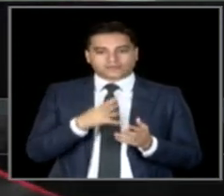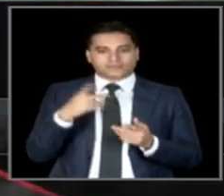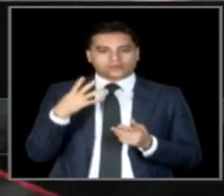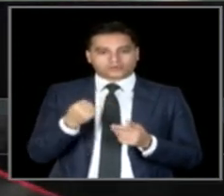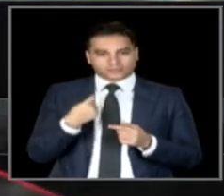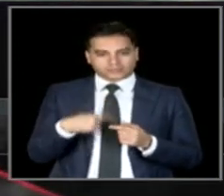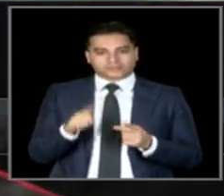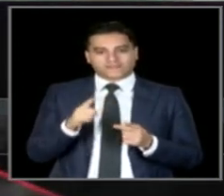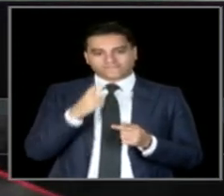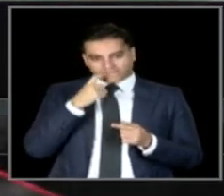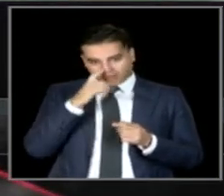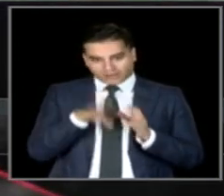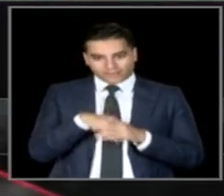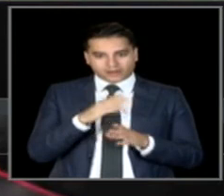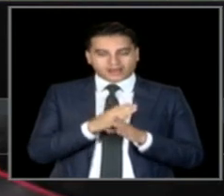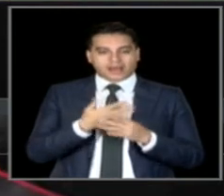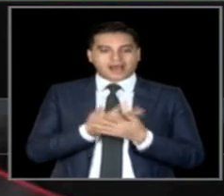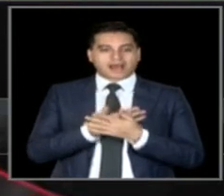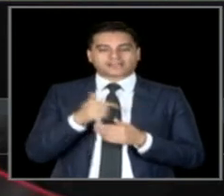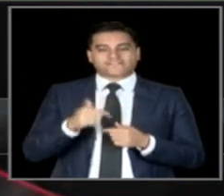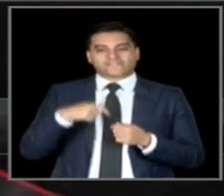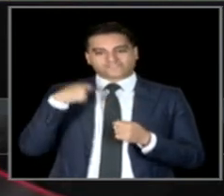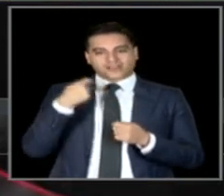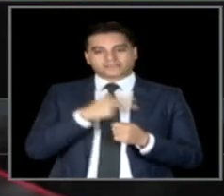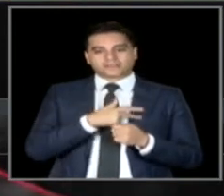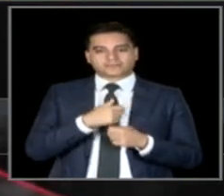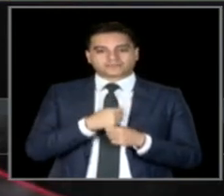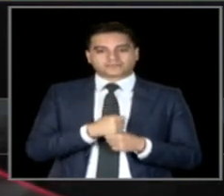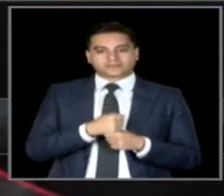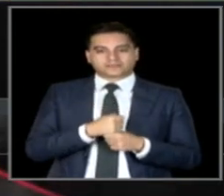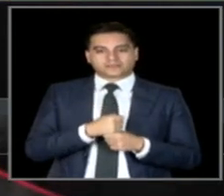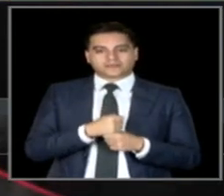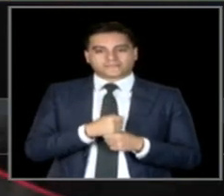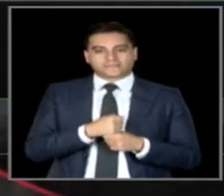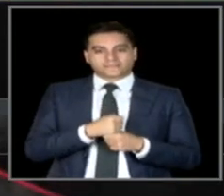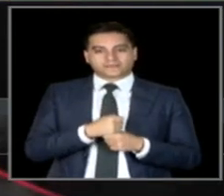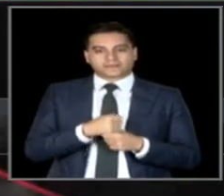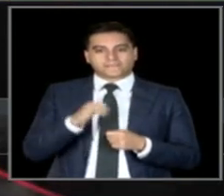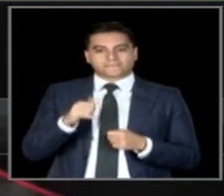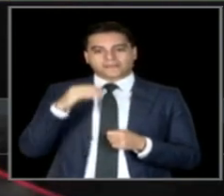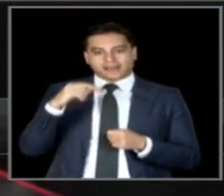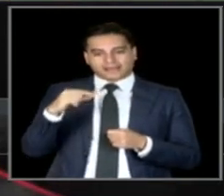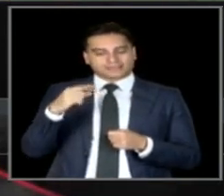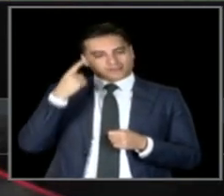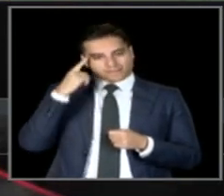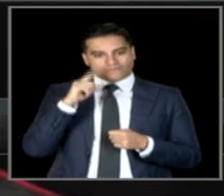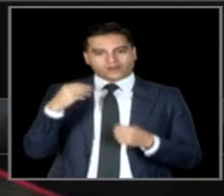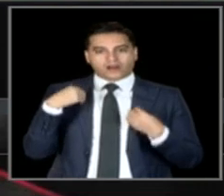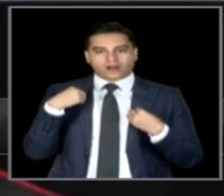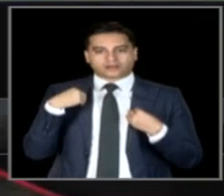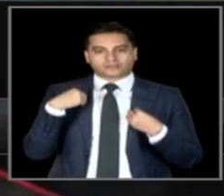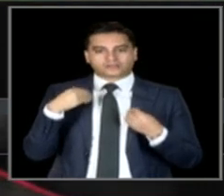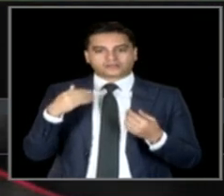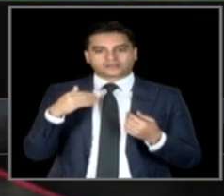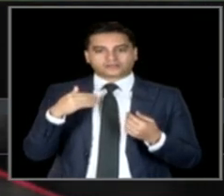441. صح. فنان قام بدور عادل في فيلم وقفة رجالة، فمن هو؟ مجد الكدواني. غلط. ما هي الرياضة التي كانت